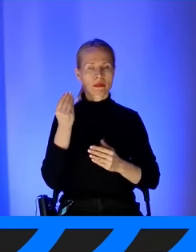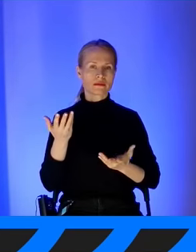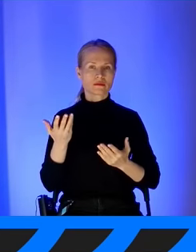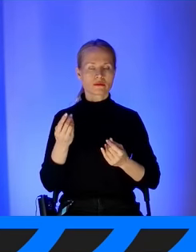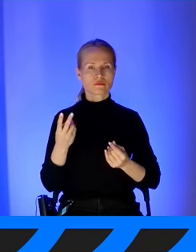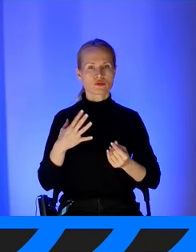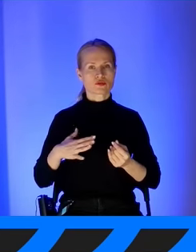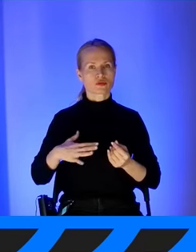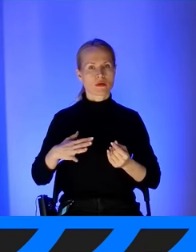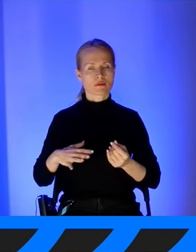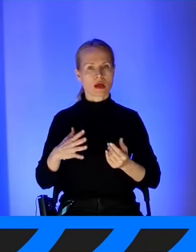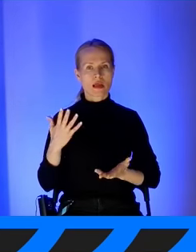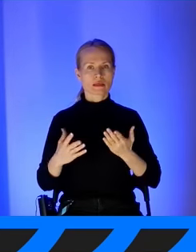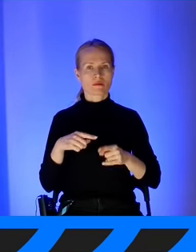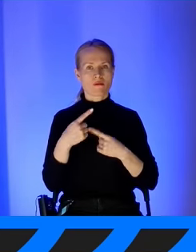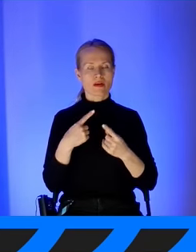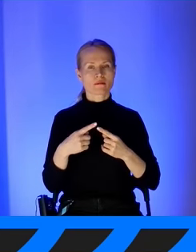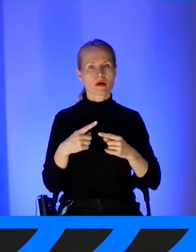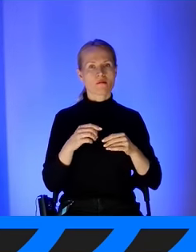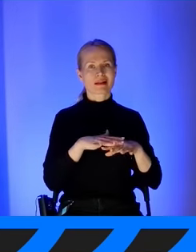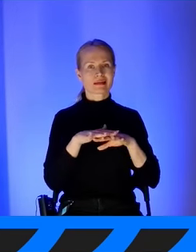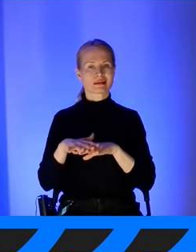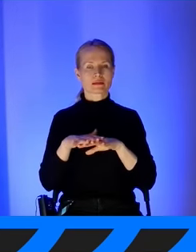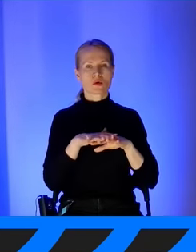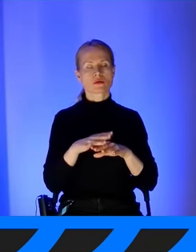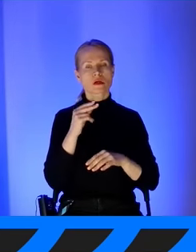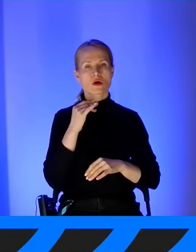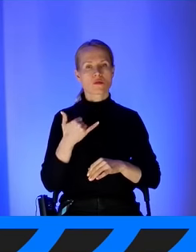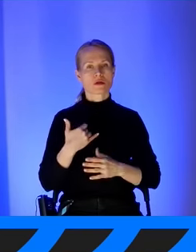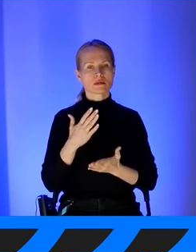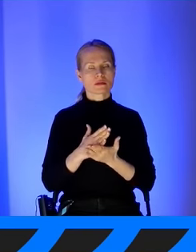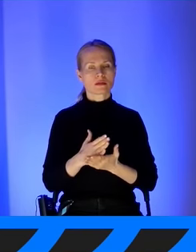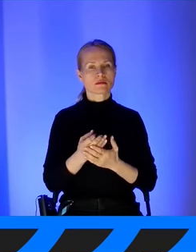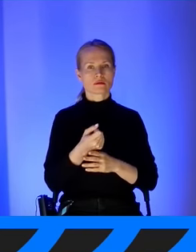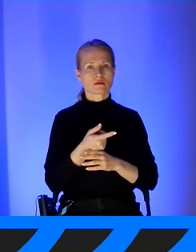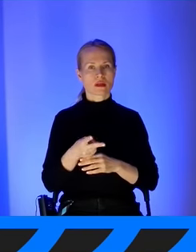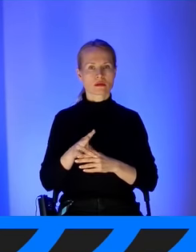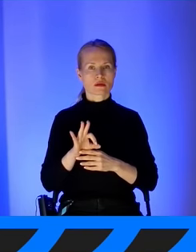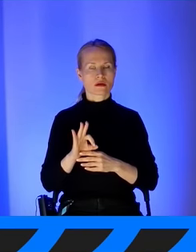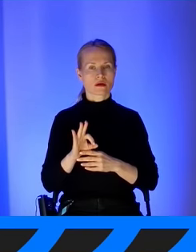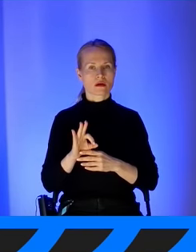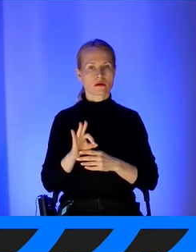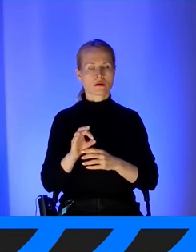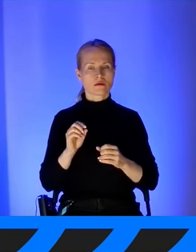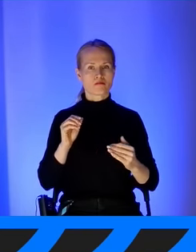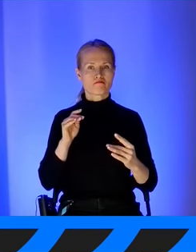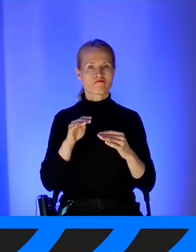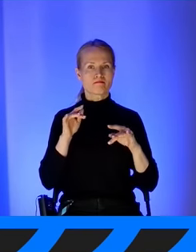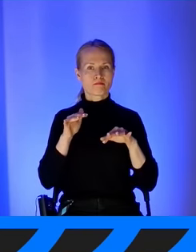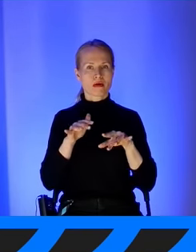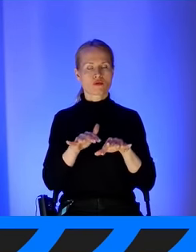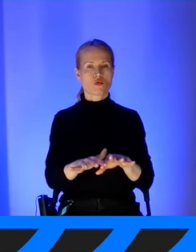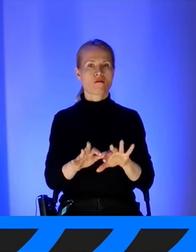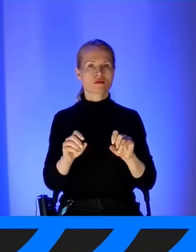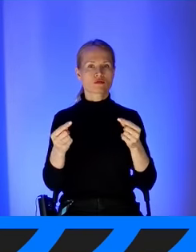дожидаемся А если мы говорим про транзакционные несколько Ну потоков которые нам нужно